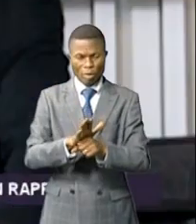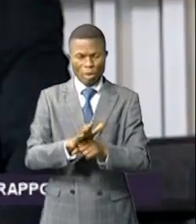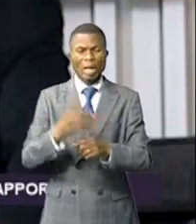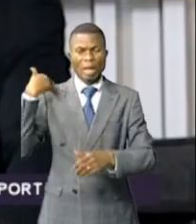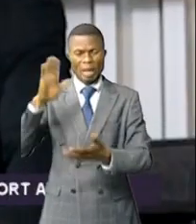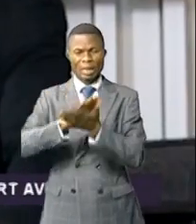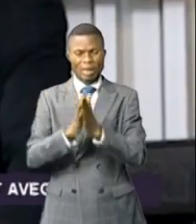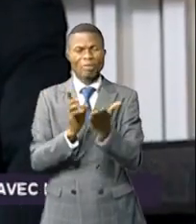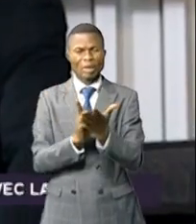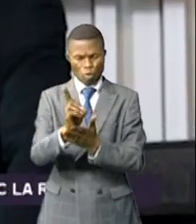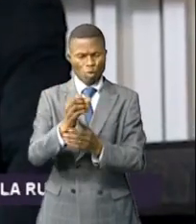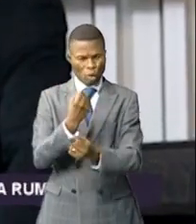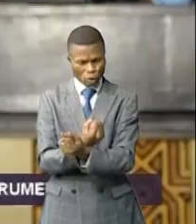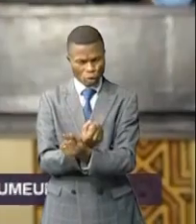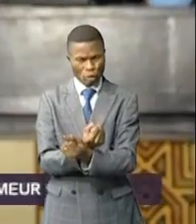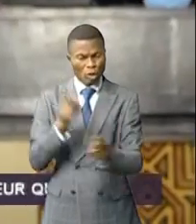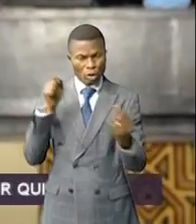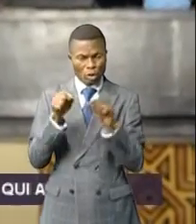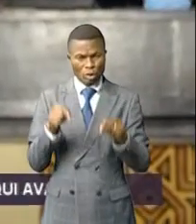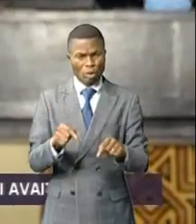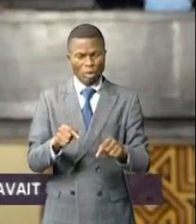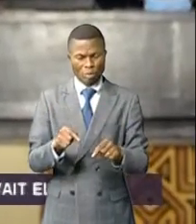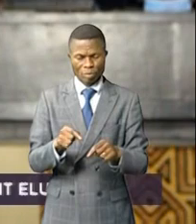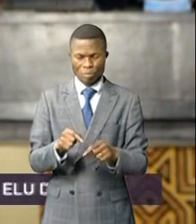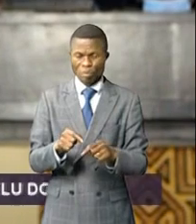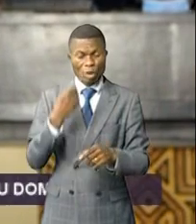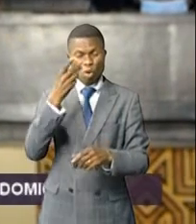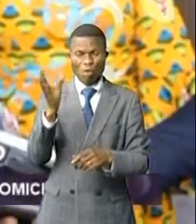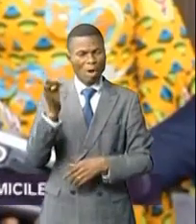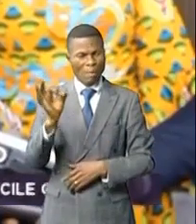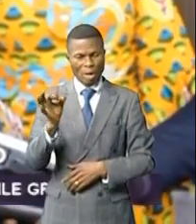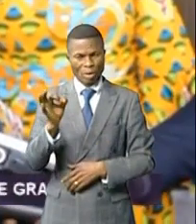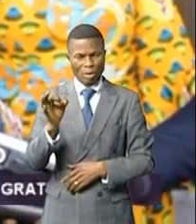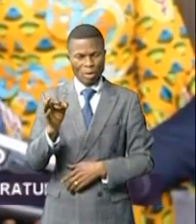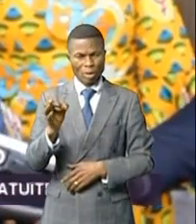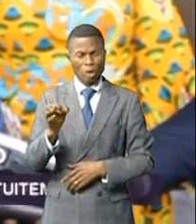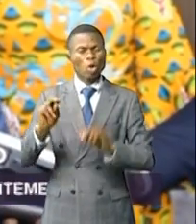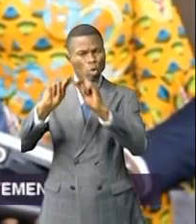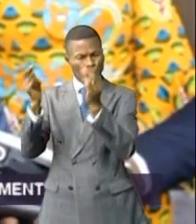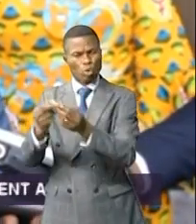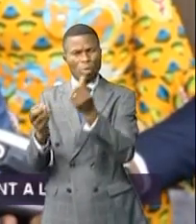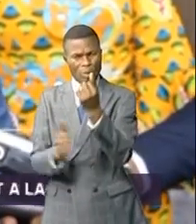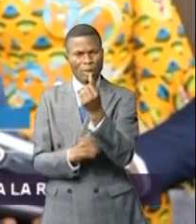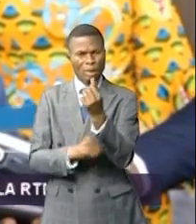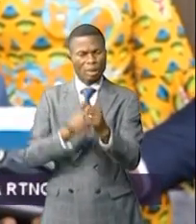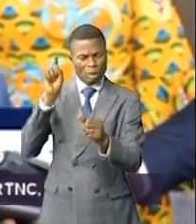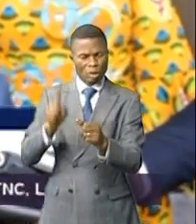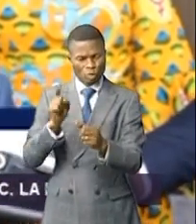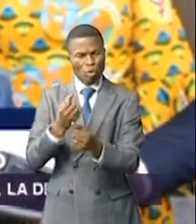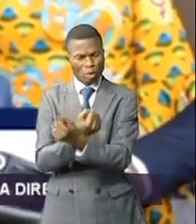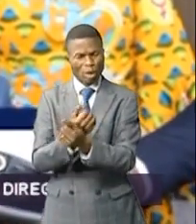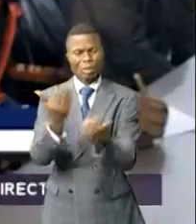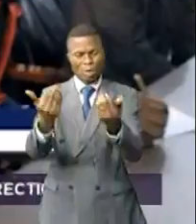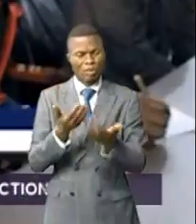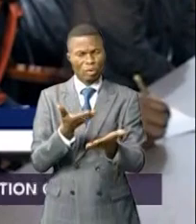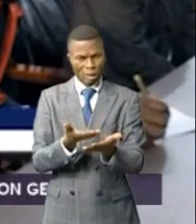droit, jusqu'à aujourd'hui n'est pas suivi sur le terrain par ceux-là qui doivent matérialiser cette